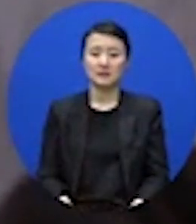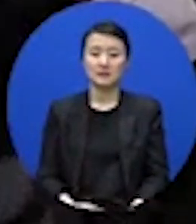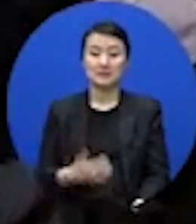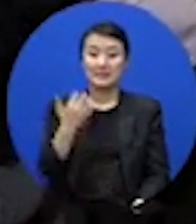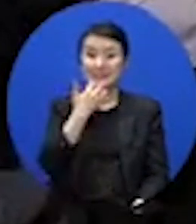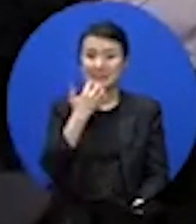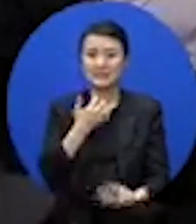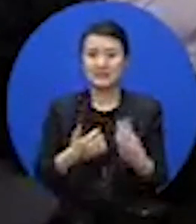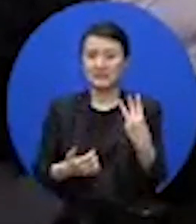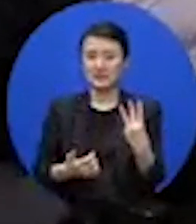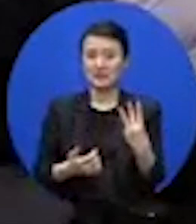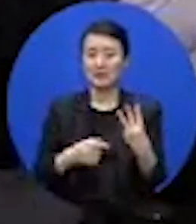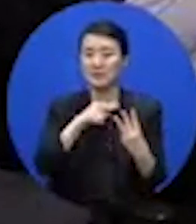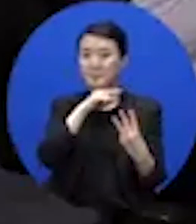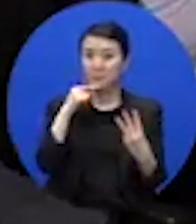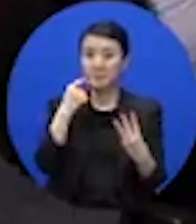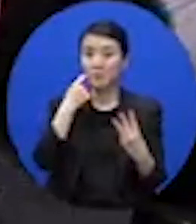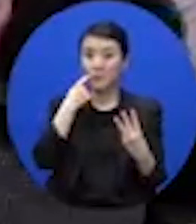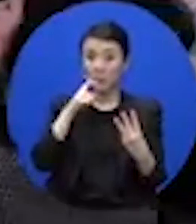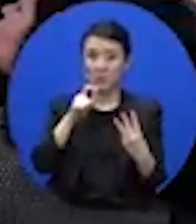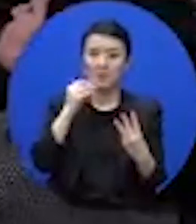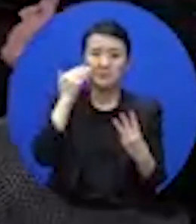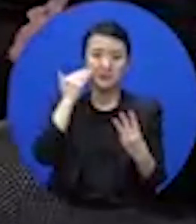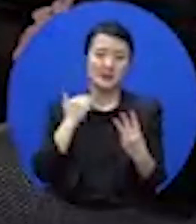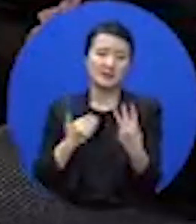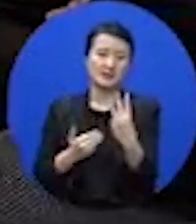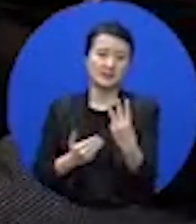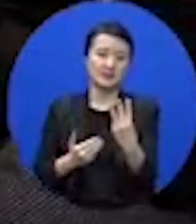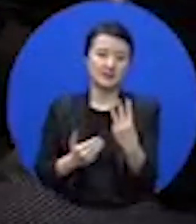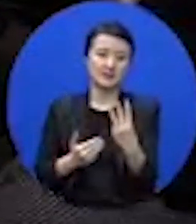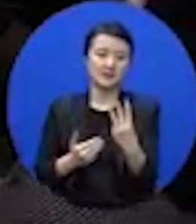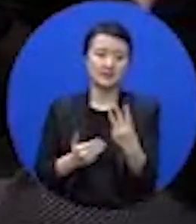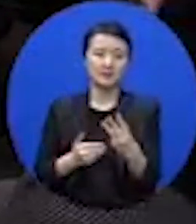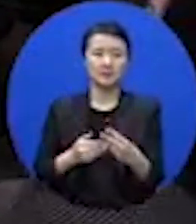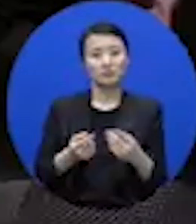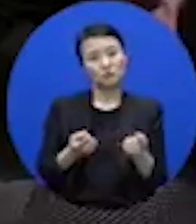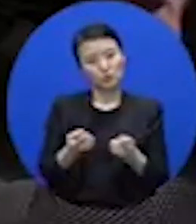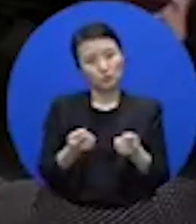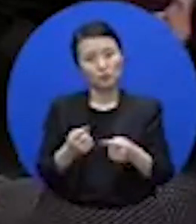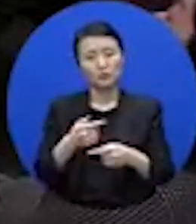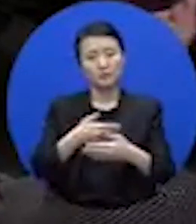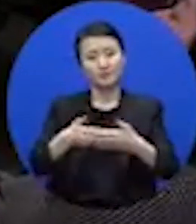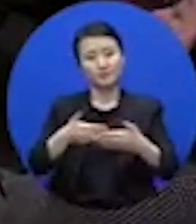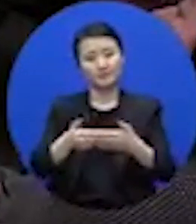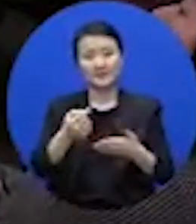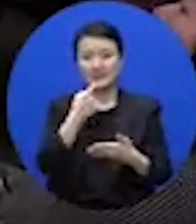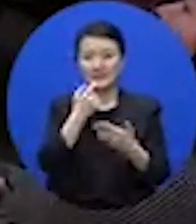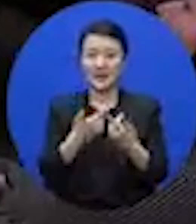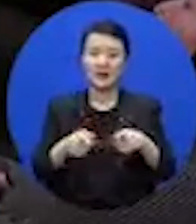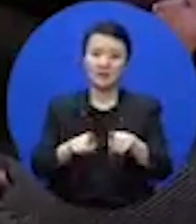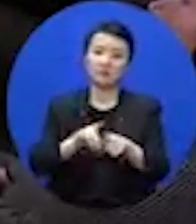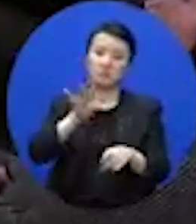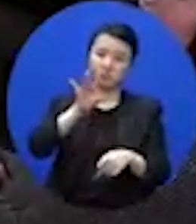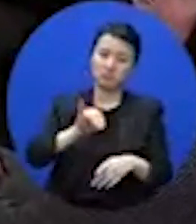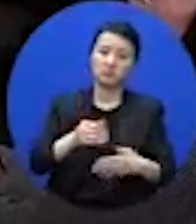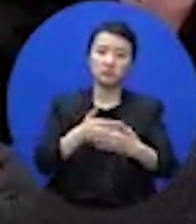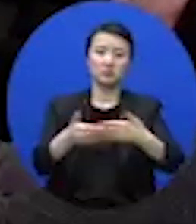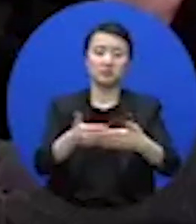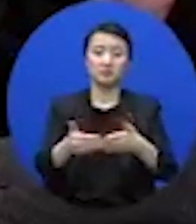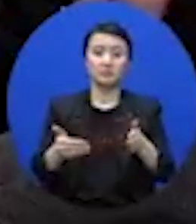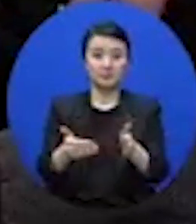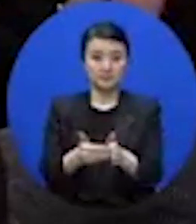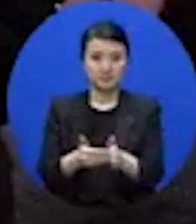삼색을 썼죠. 빨강, 노랑, 파랑을 적절히 화이트와 조합을